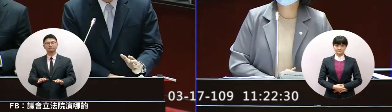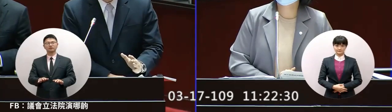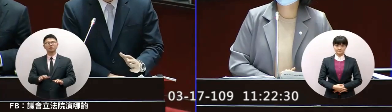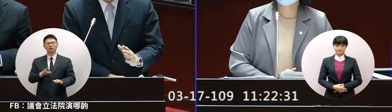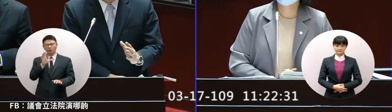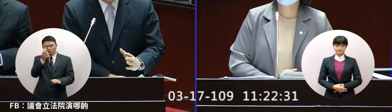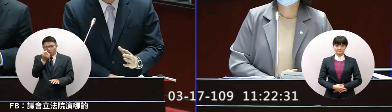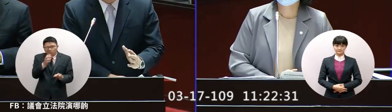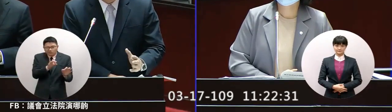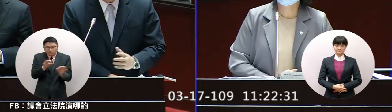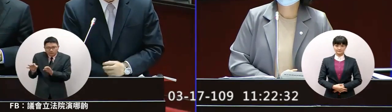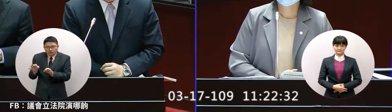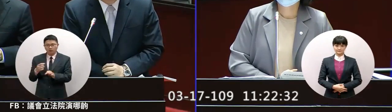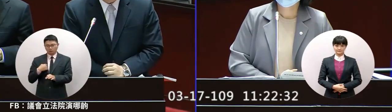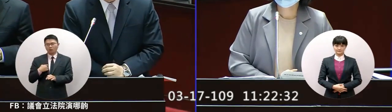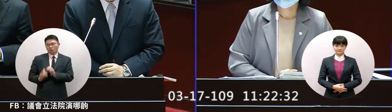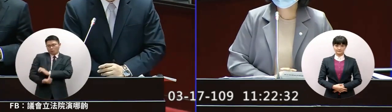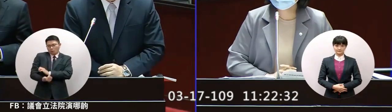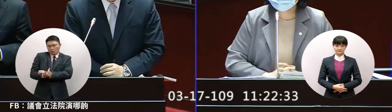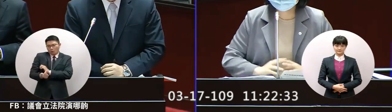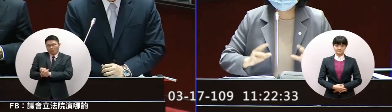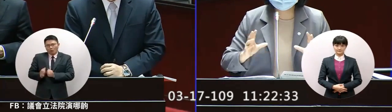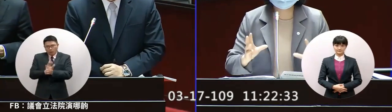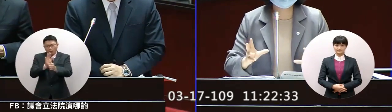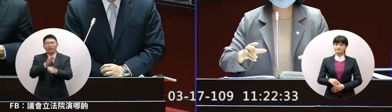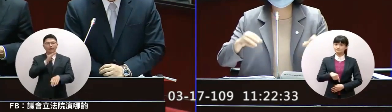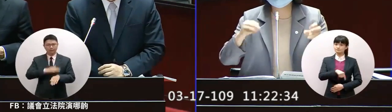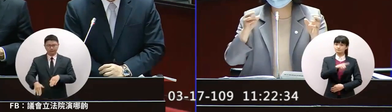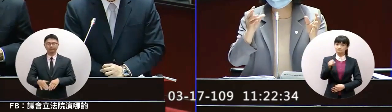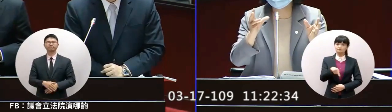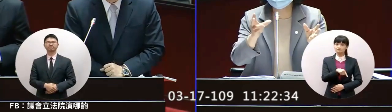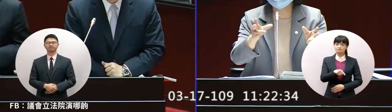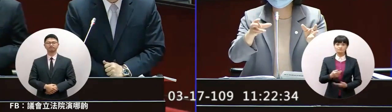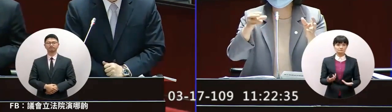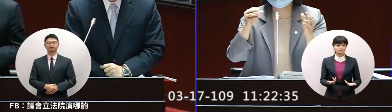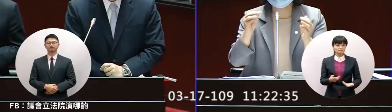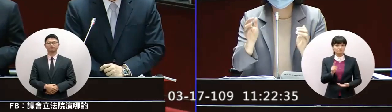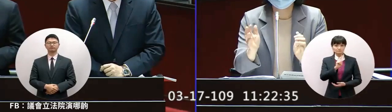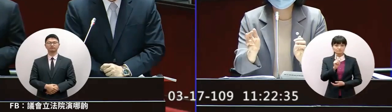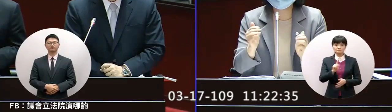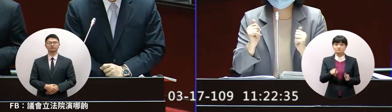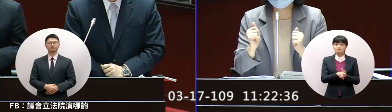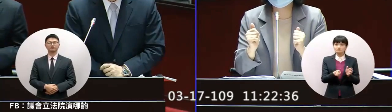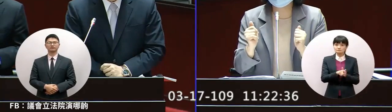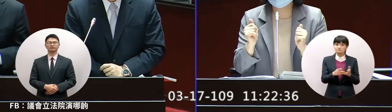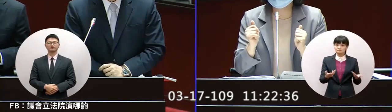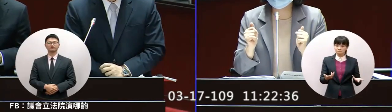延迟啦，但我们会加速来推动。 那你们什么时候主动、